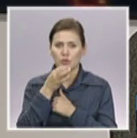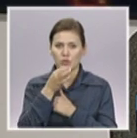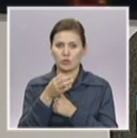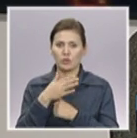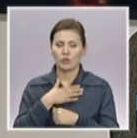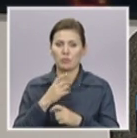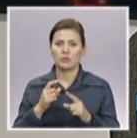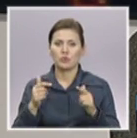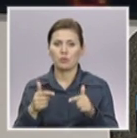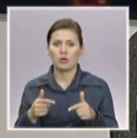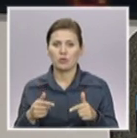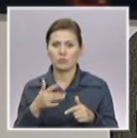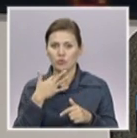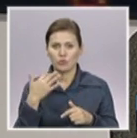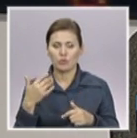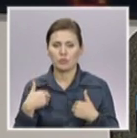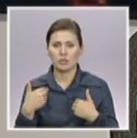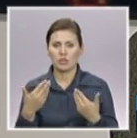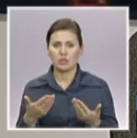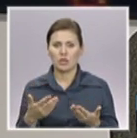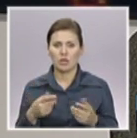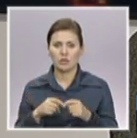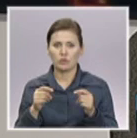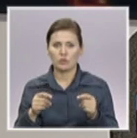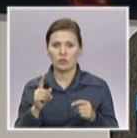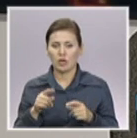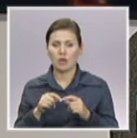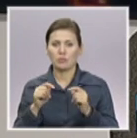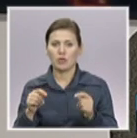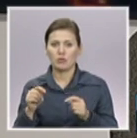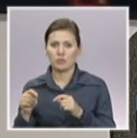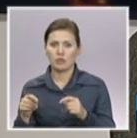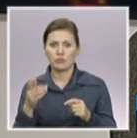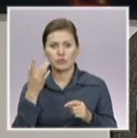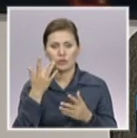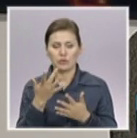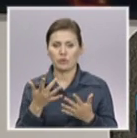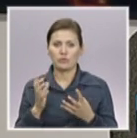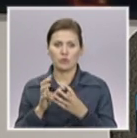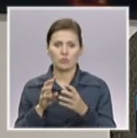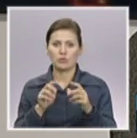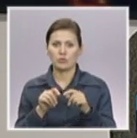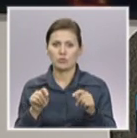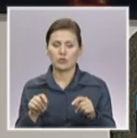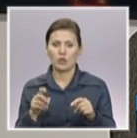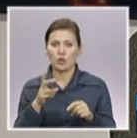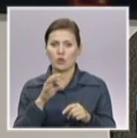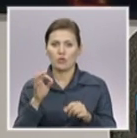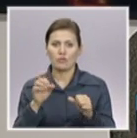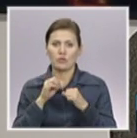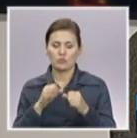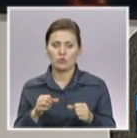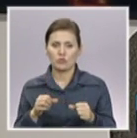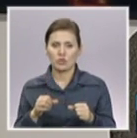нам поступает много предложений, откройте там маршрут, откройте сюда маршрут, да, но